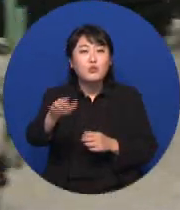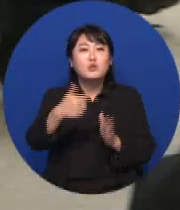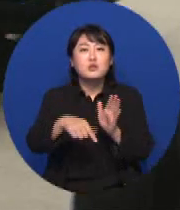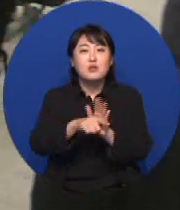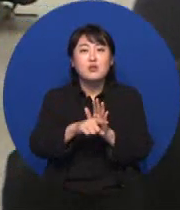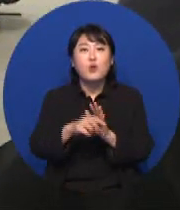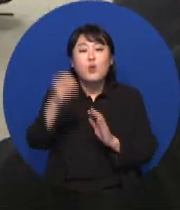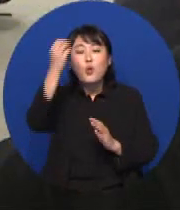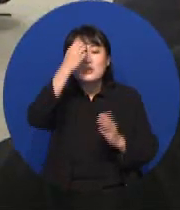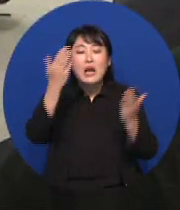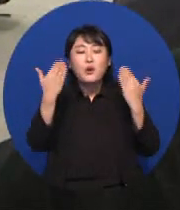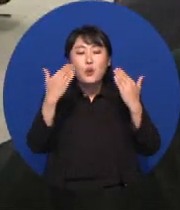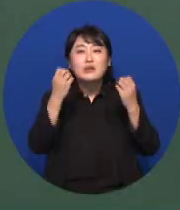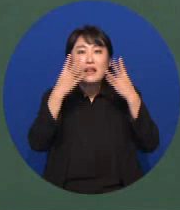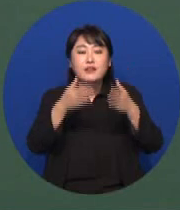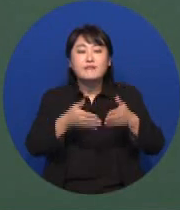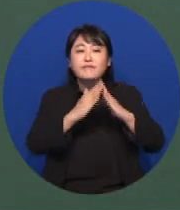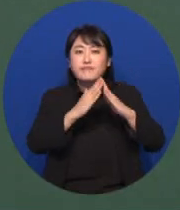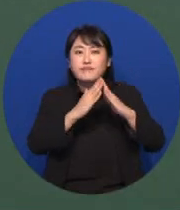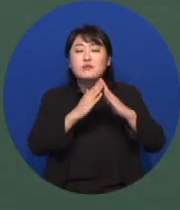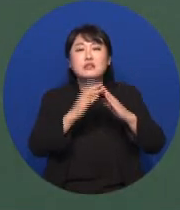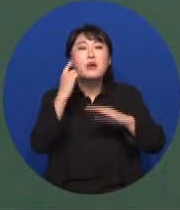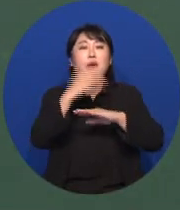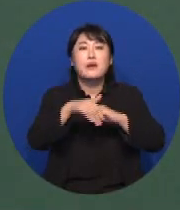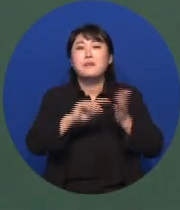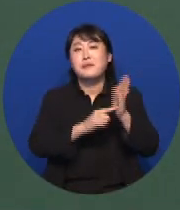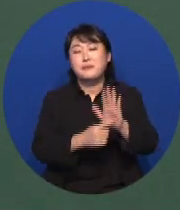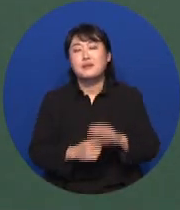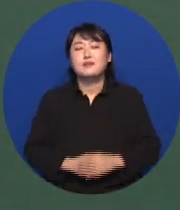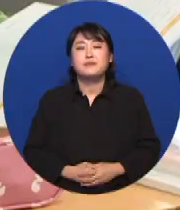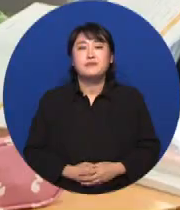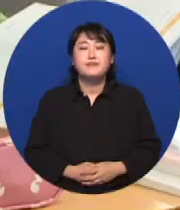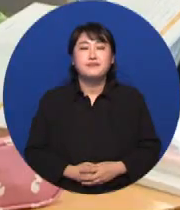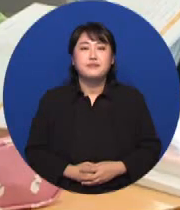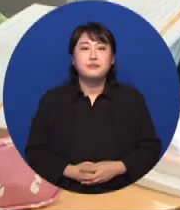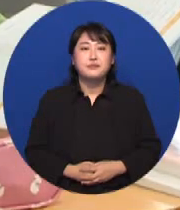고등학교 신설을 검토하고 있다고 밝혔습니다. MBC 뉴스 이승섭입니다.